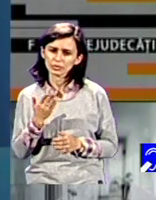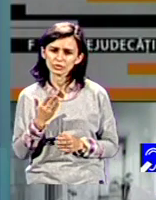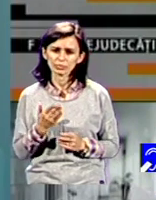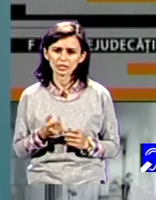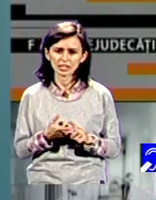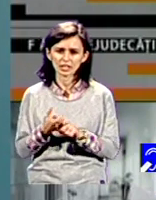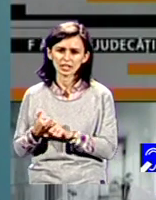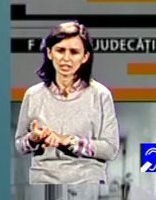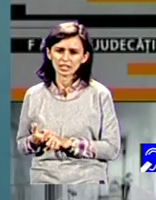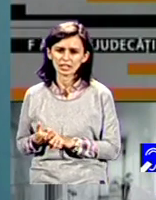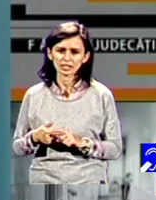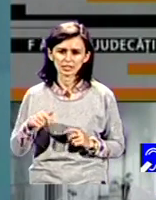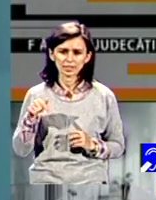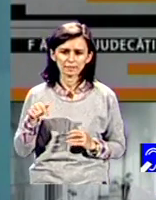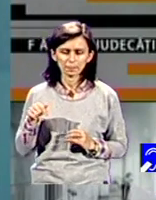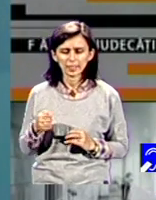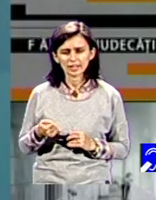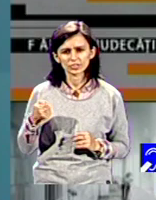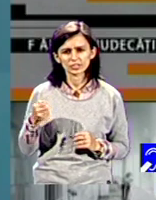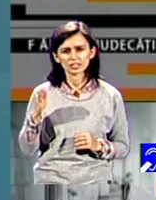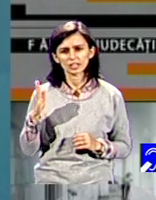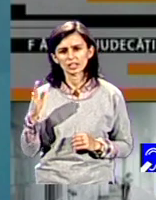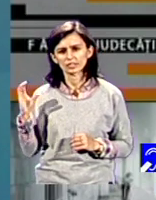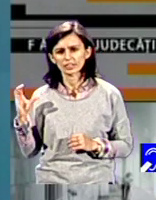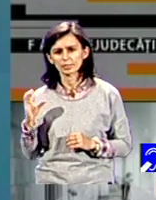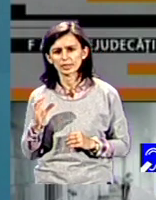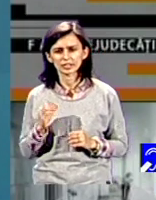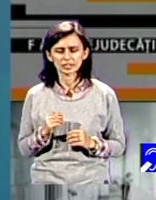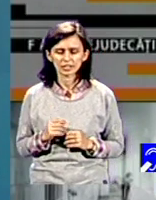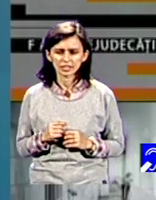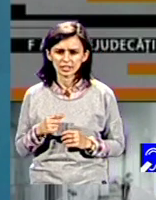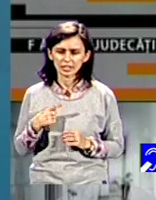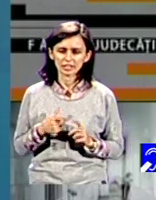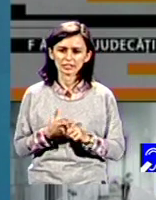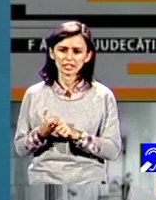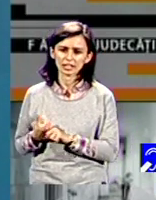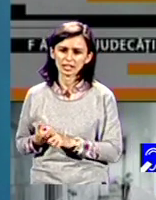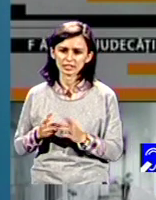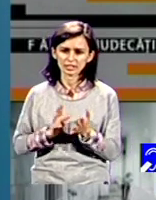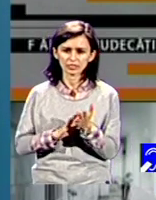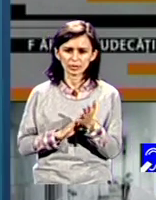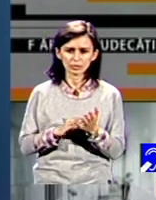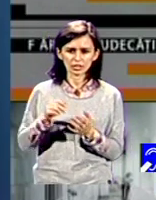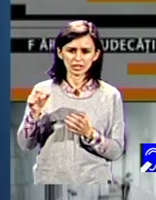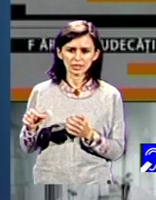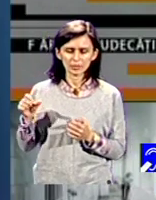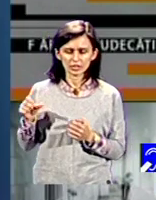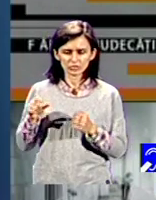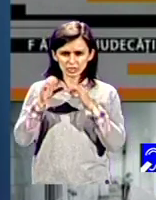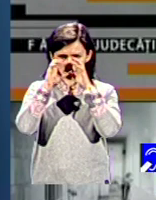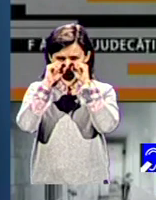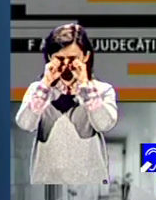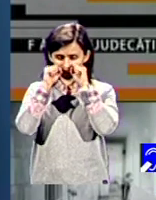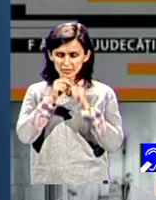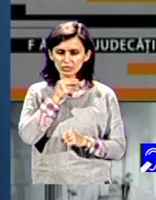legată de de acest tip de alfabet să spun așa e legată de faptul că persoanele nevăzătoare adică